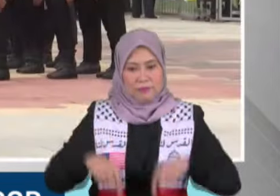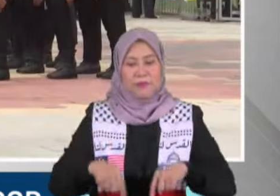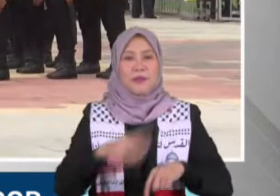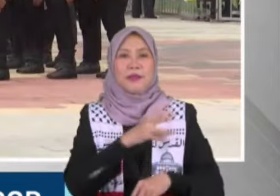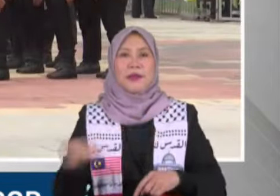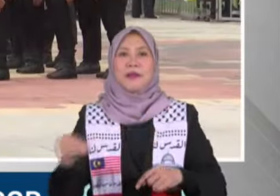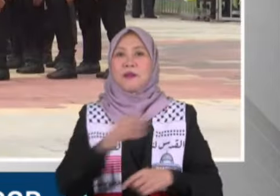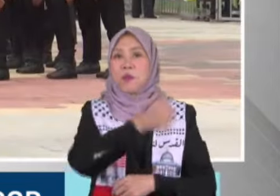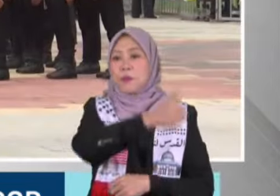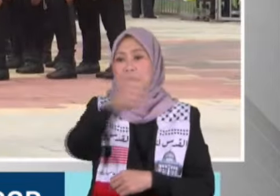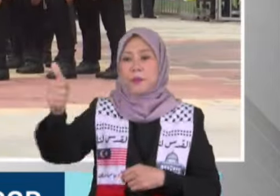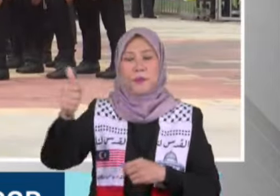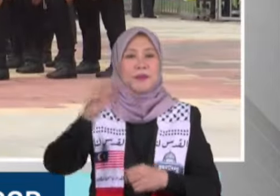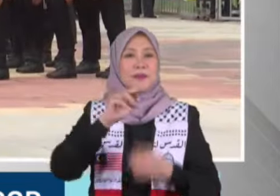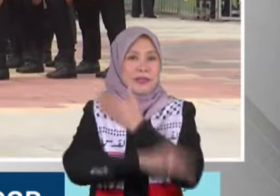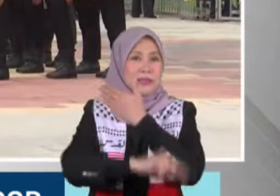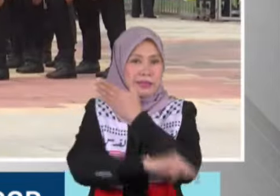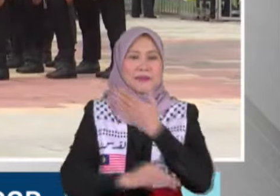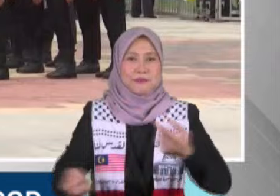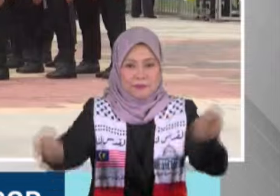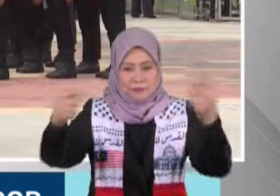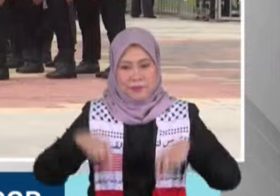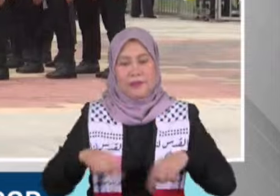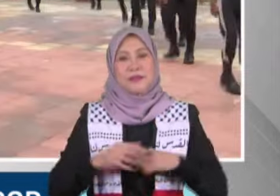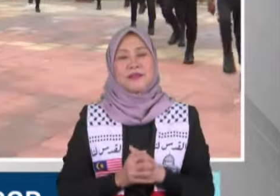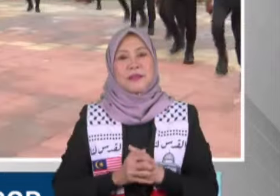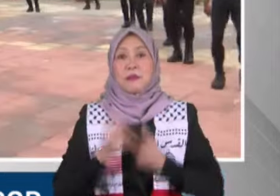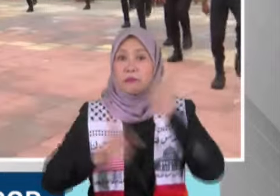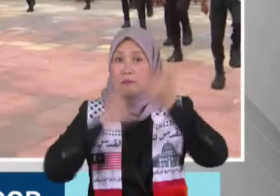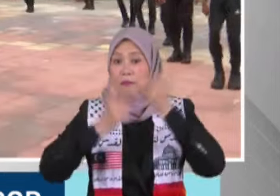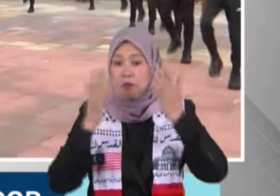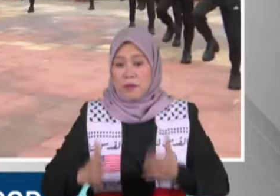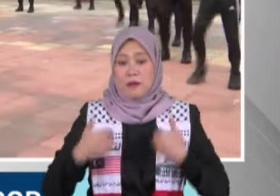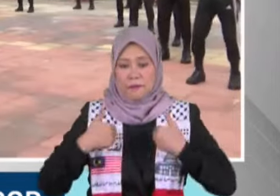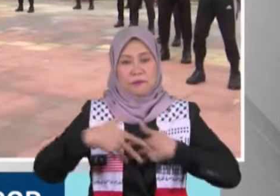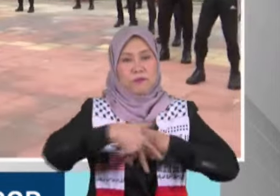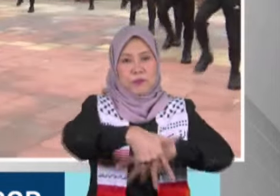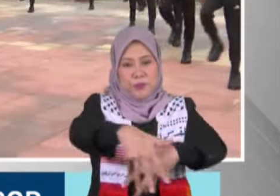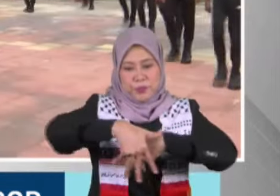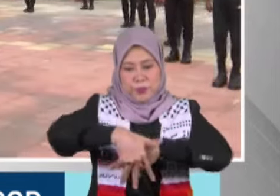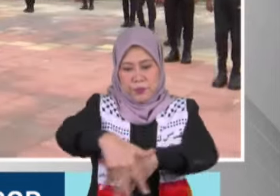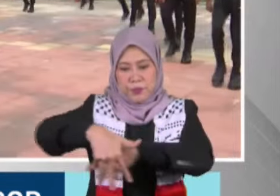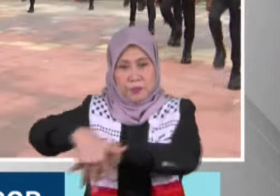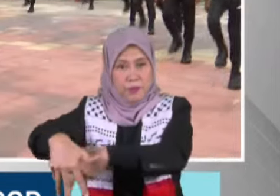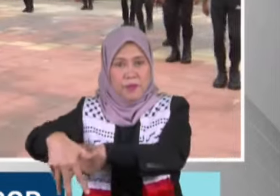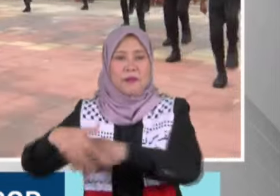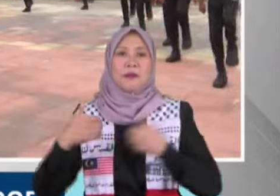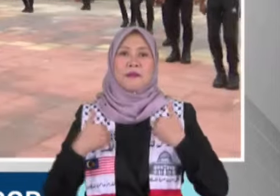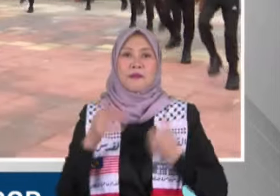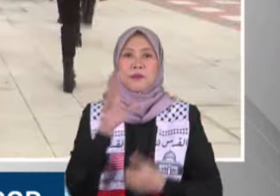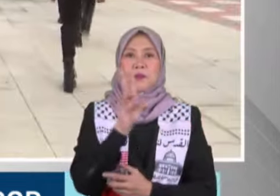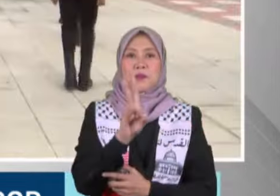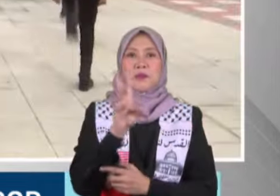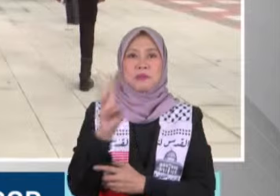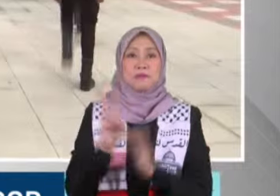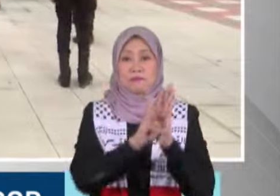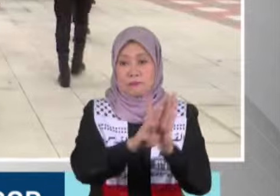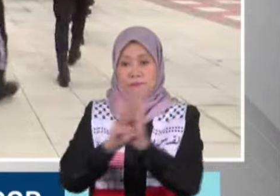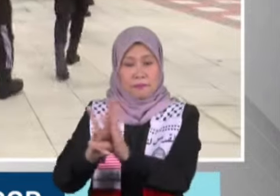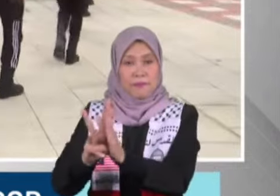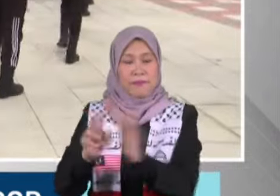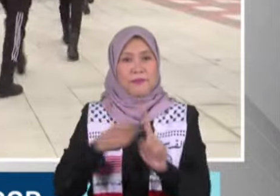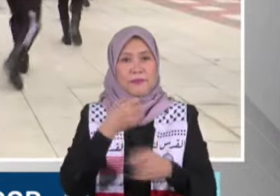juga pimpinan negeri. Dan pengunjung juga akan disajikan dengan perarakan dan pebarisan melibatkan 76 kontijen